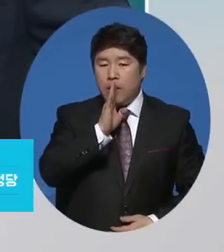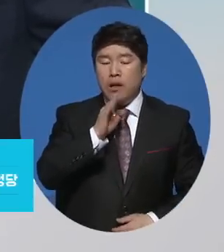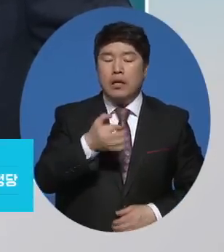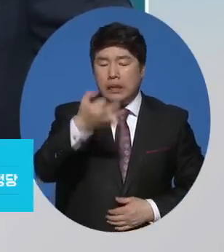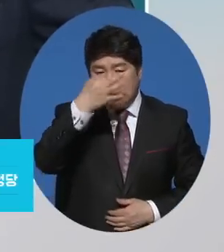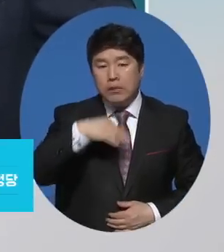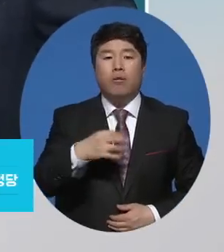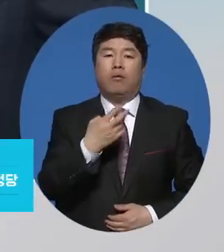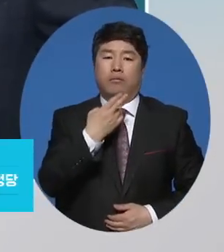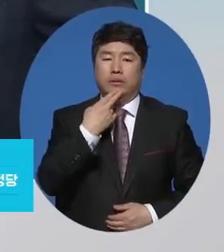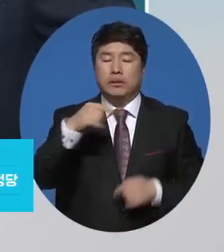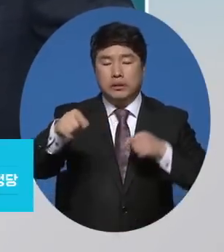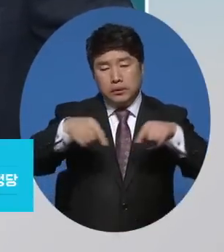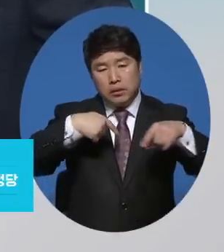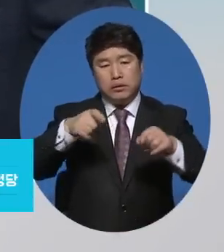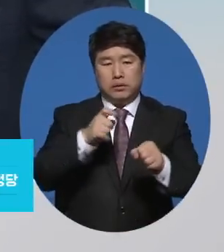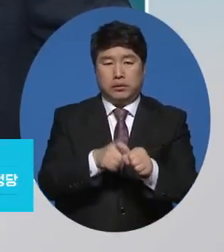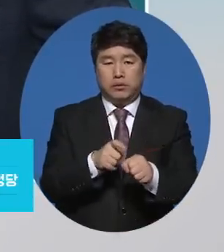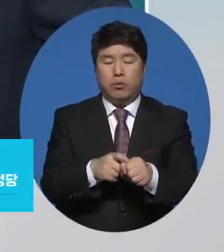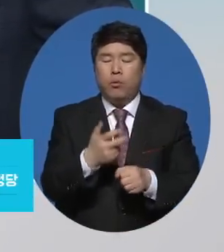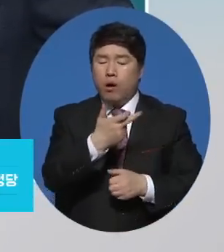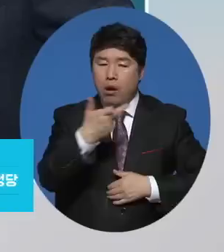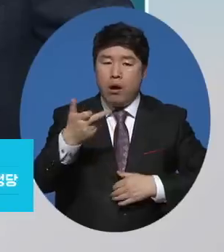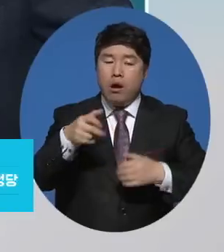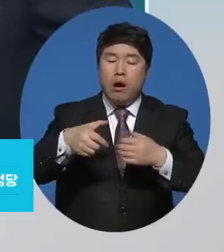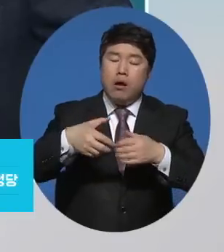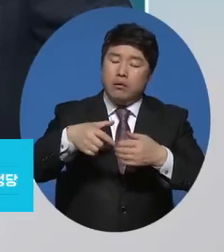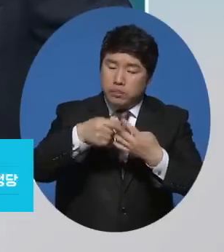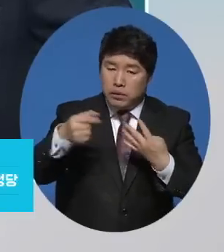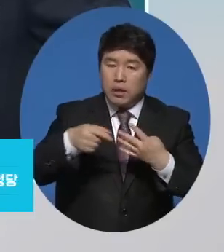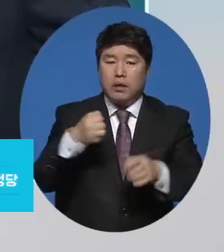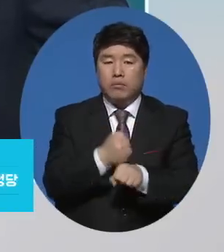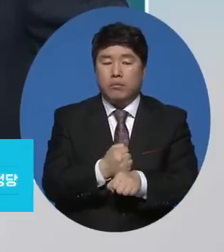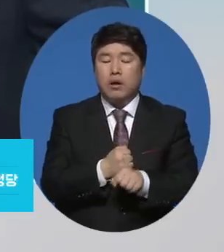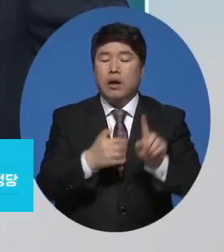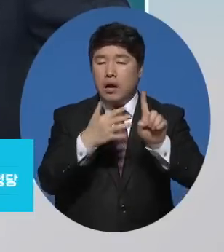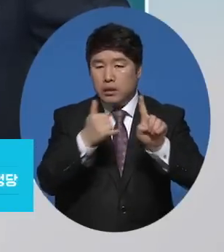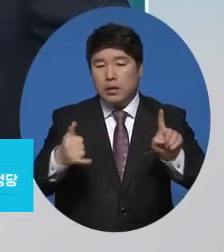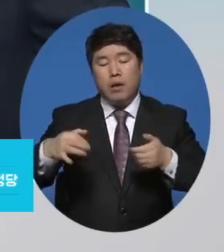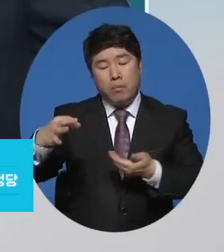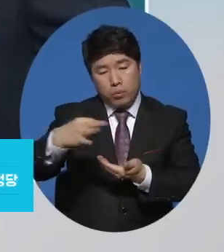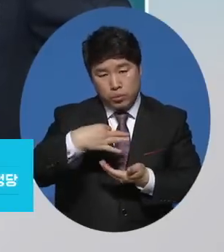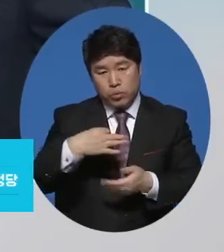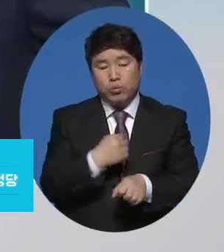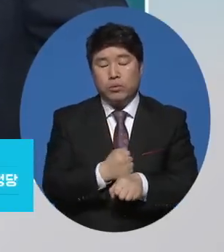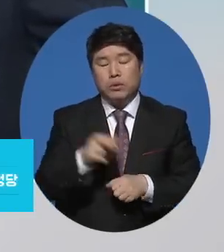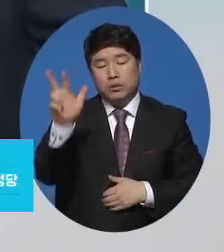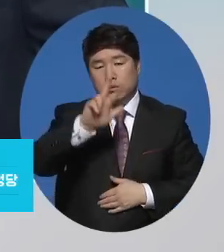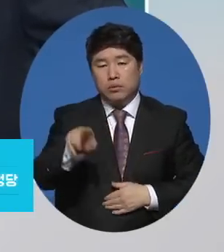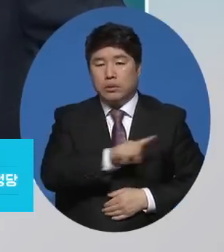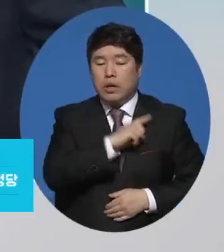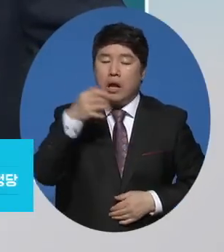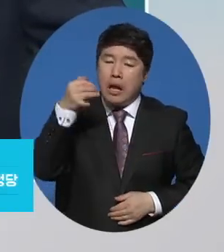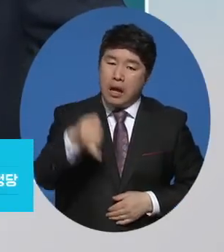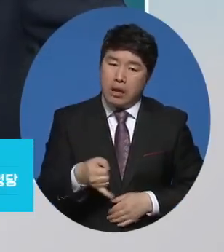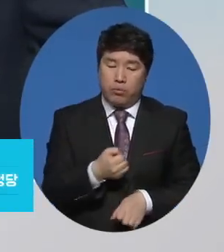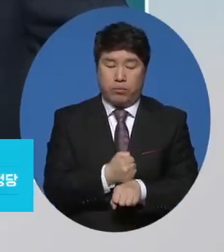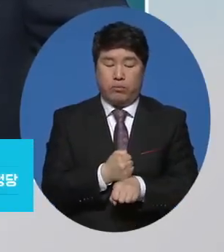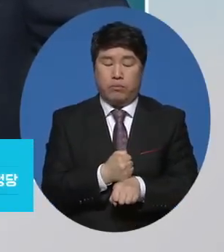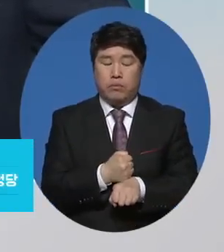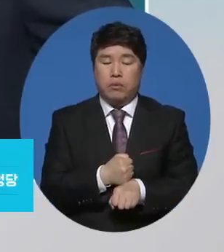없이 정치적으로 극단적인 선택을 하면서 1인당 생산 1인당 소득은 전국에서 최